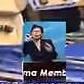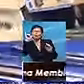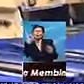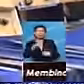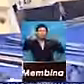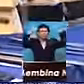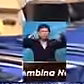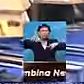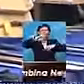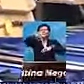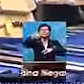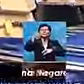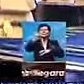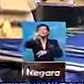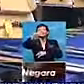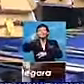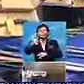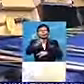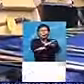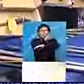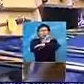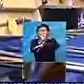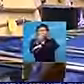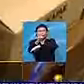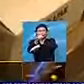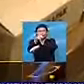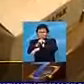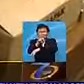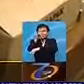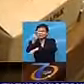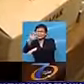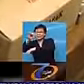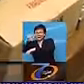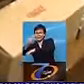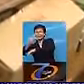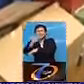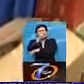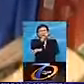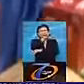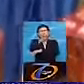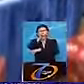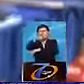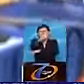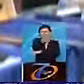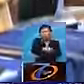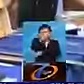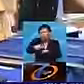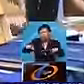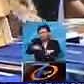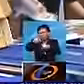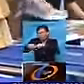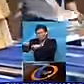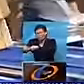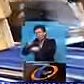Menurut Pengarah Jabatan Siasatan Jenayah JSJ Bukit Aman, Datuk Seri Muhammad Saleh, hampir 34,000 individu yang melakukan